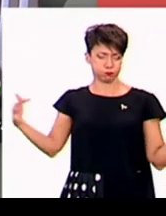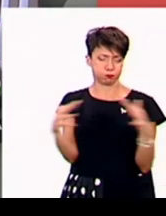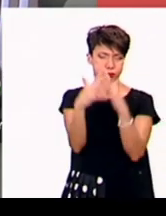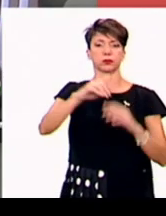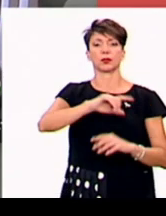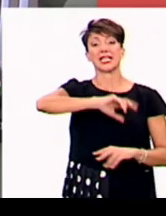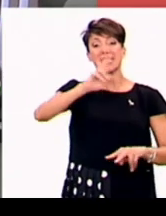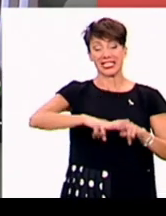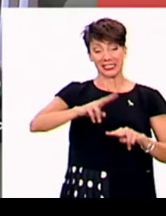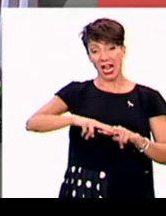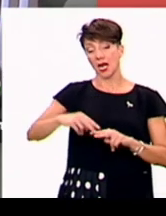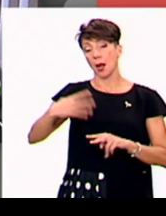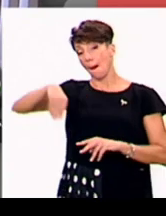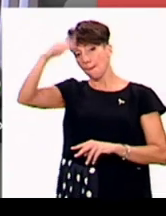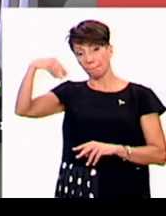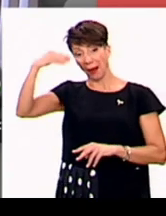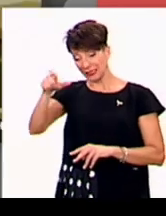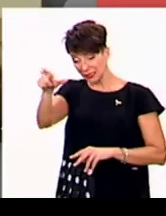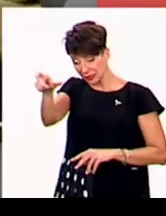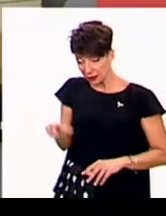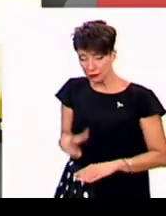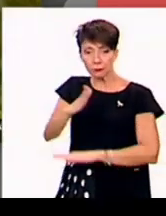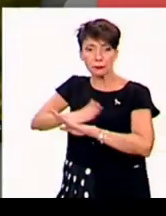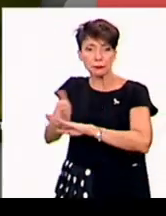συνολικά 27 νεκρούς και δεκάδες τραυματίες.